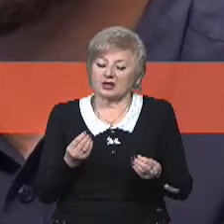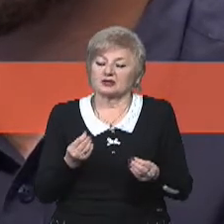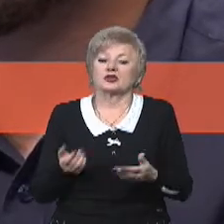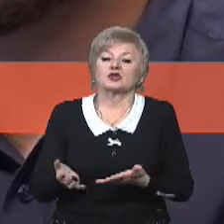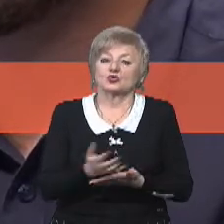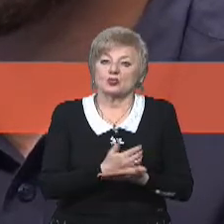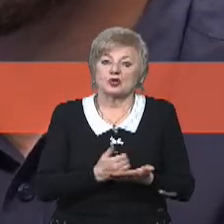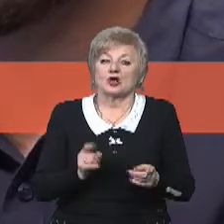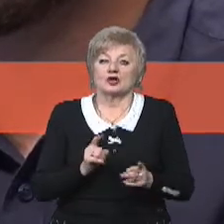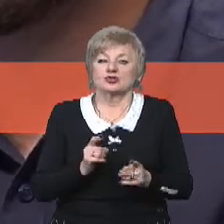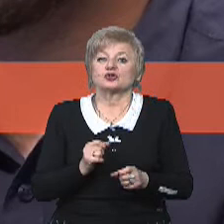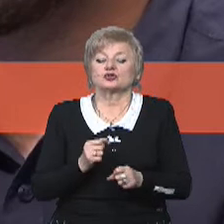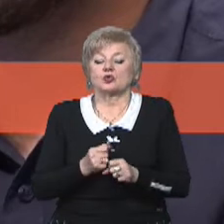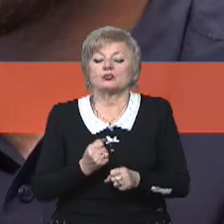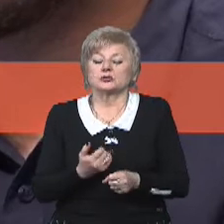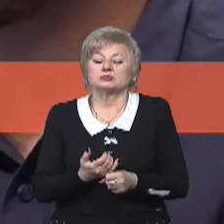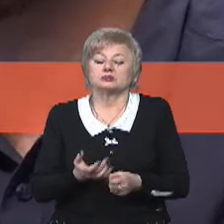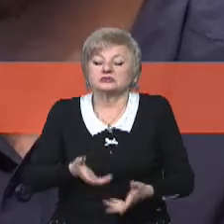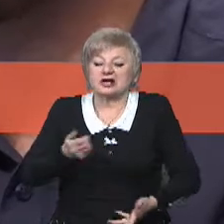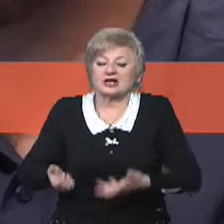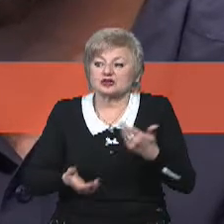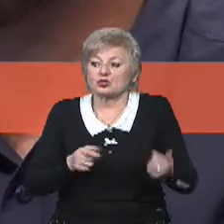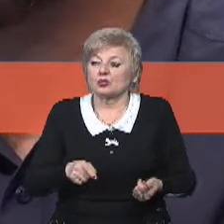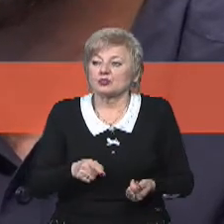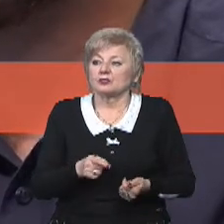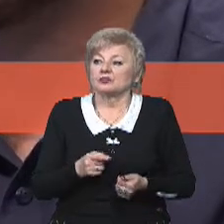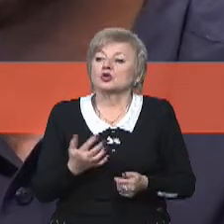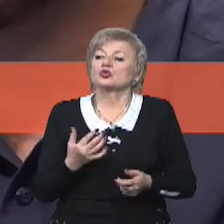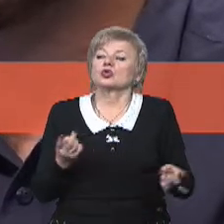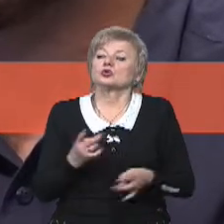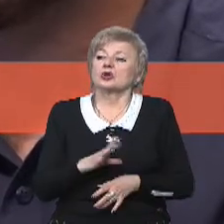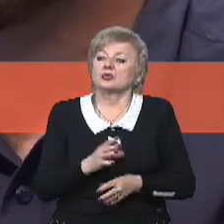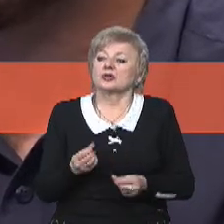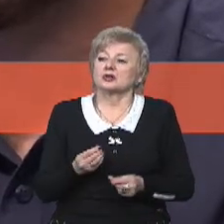працювати на розкопі. А скільки було потрібно грошей?